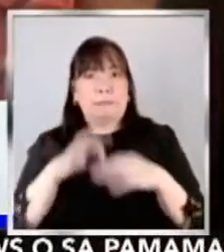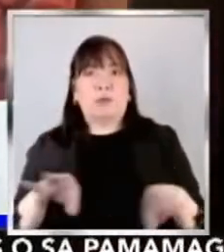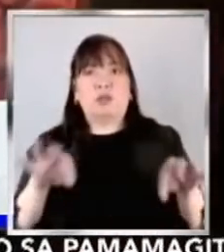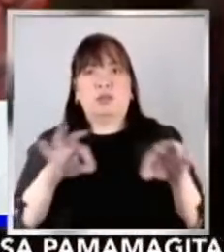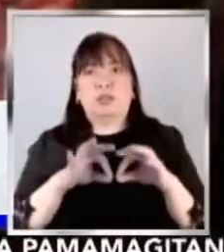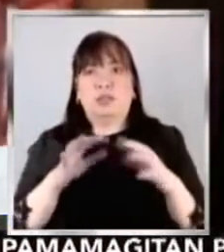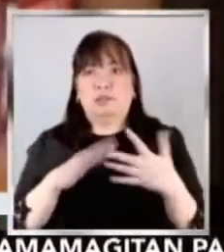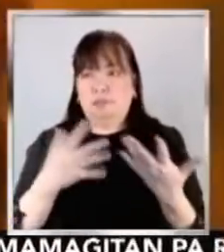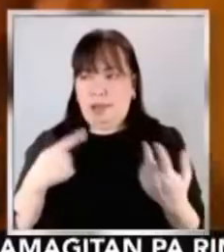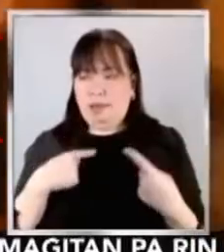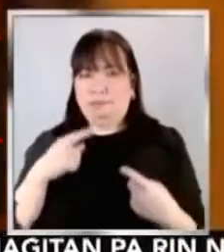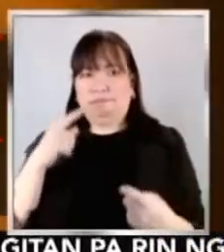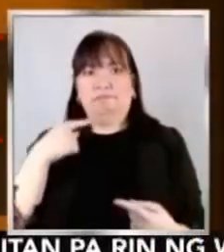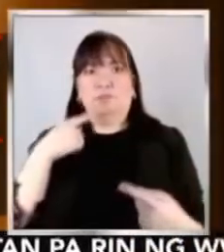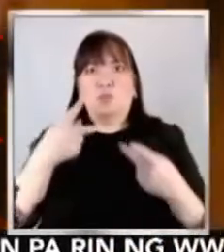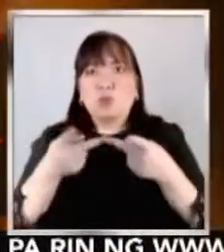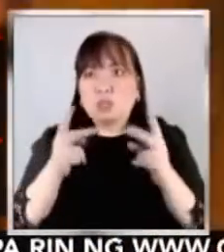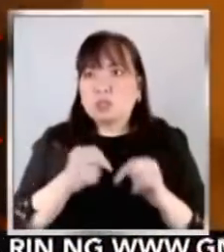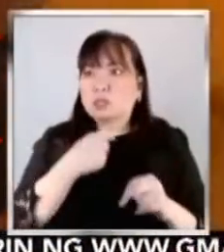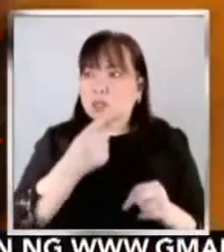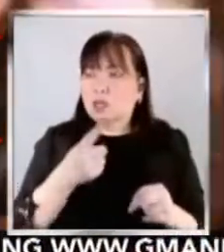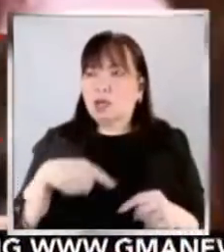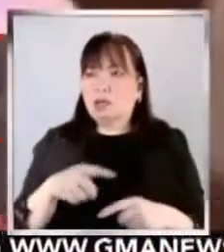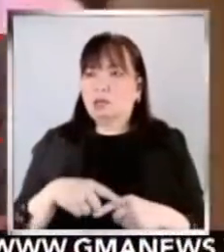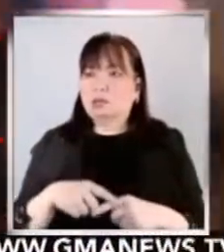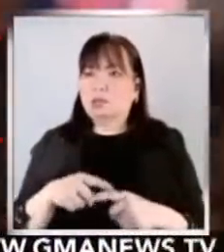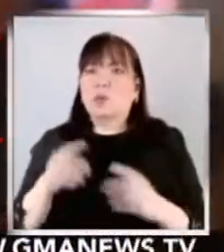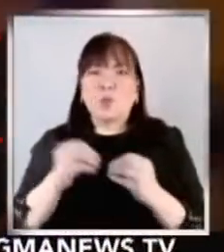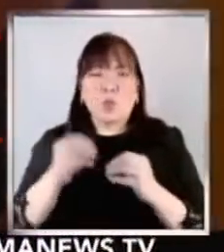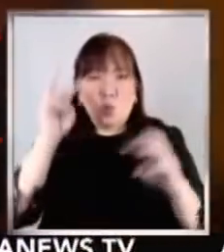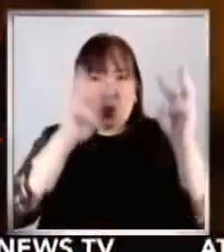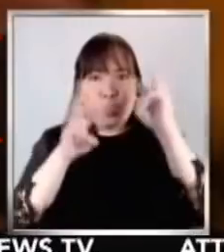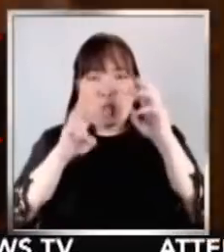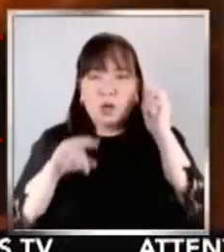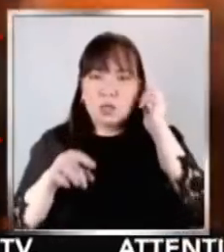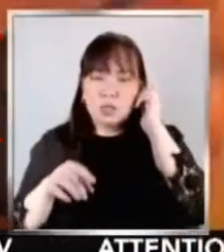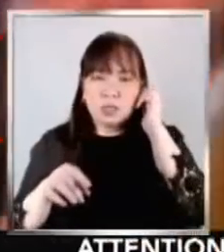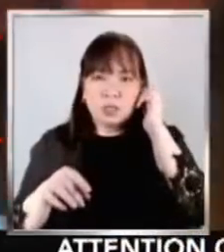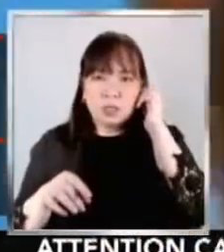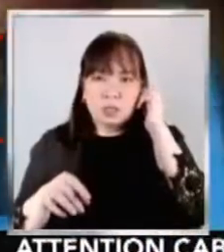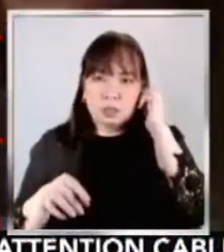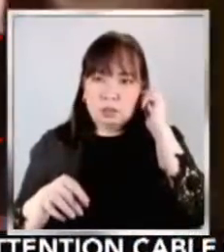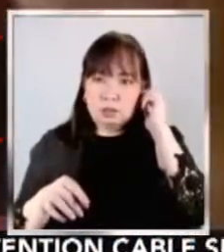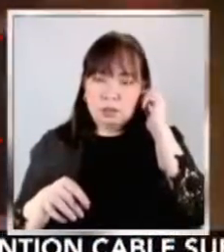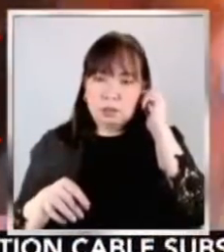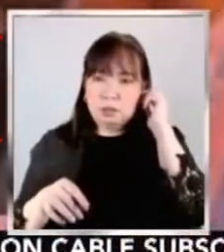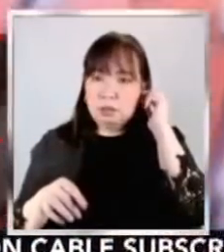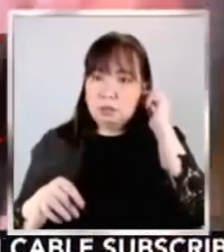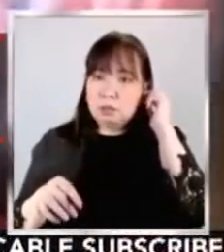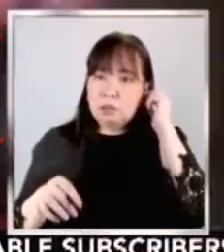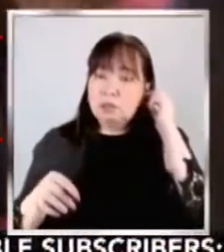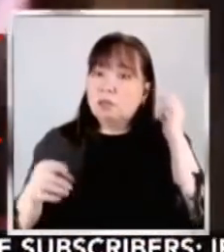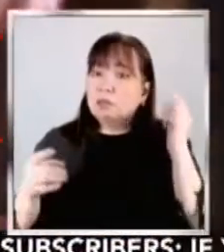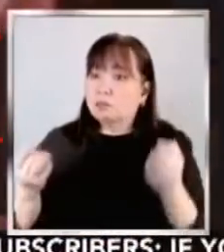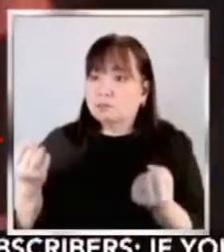nating nasa Ukraine. I worry about our nationals. Marami na raw napunta sa